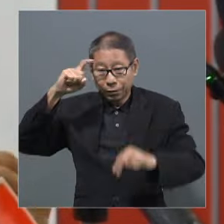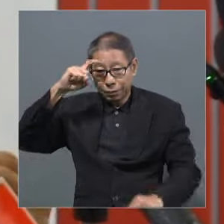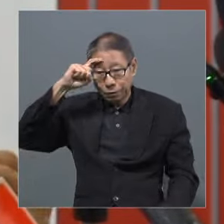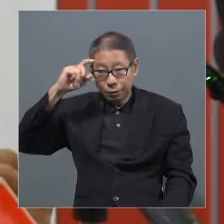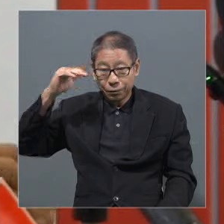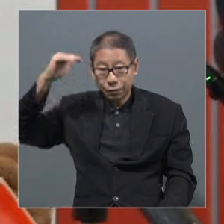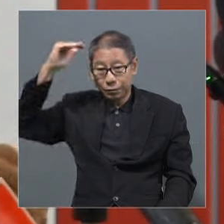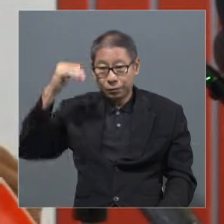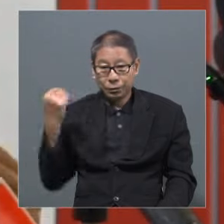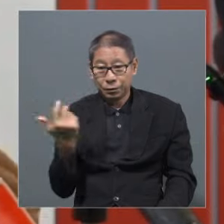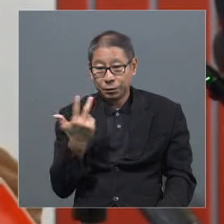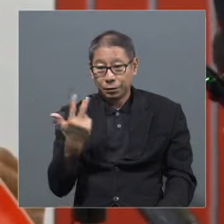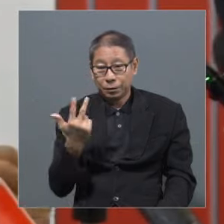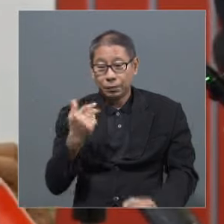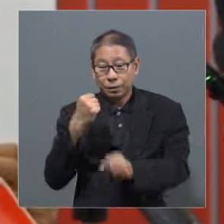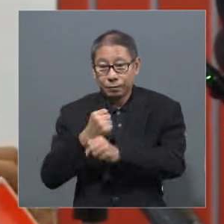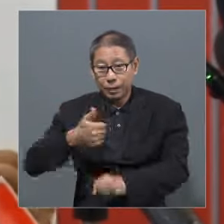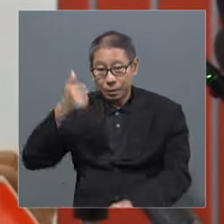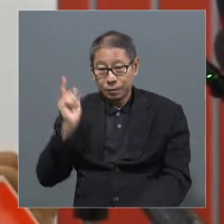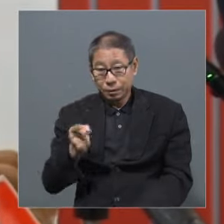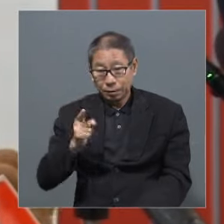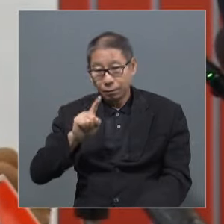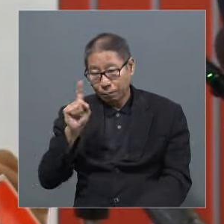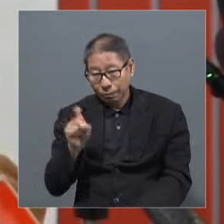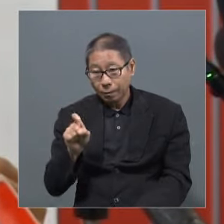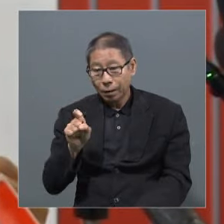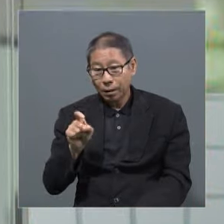ครับว่าท่านจะทำได้จริงหรือเปล่า